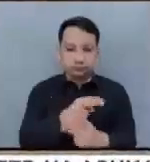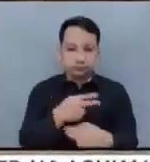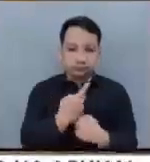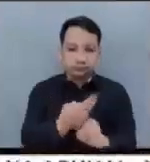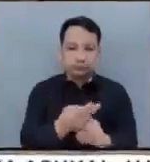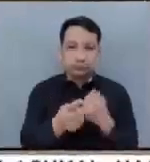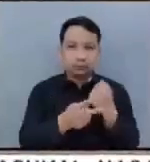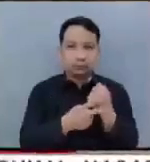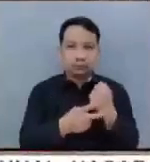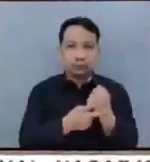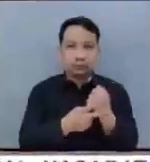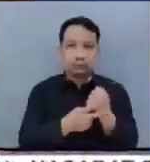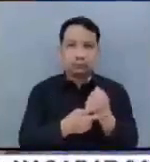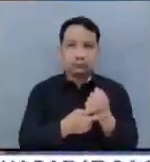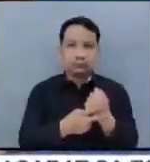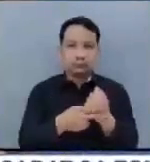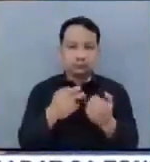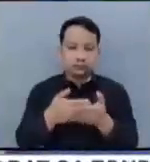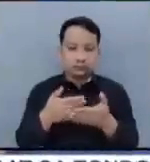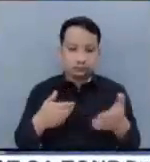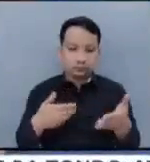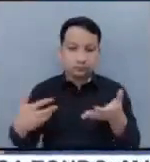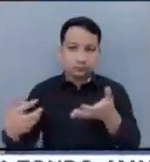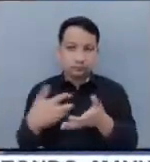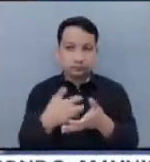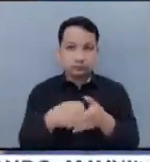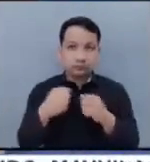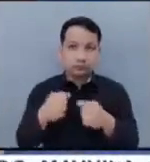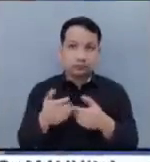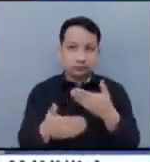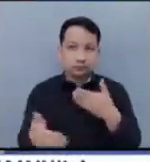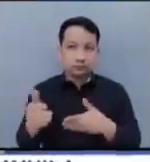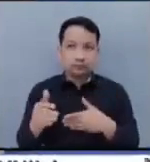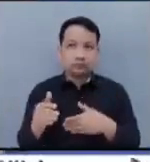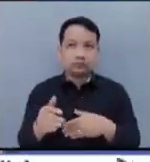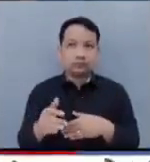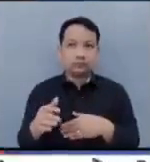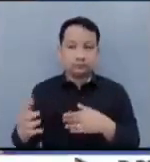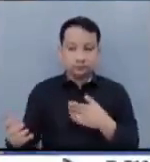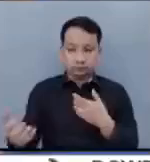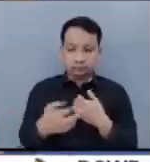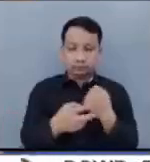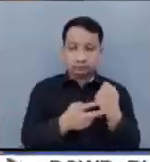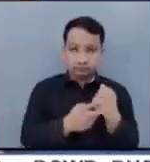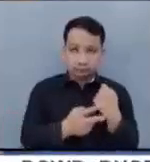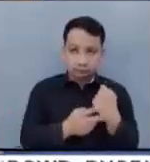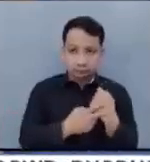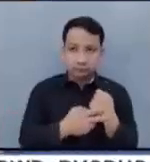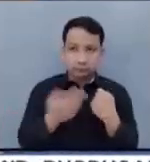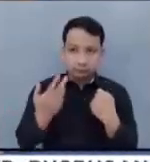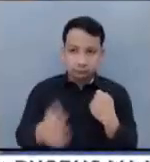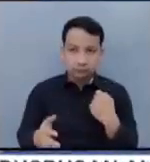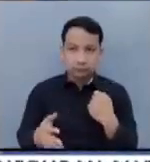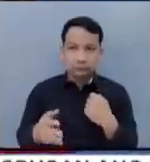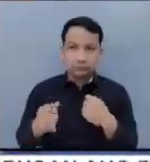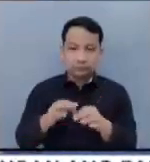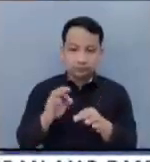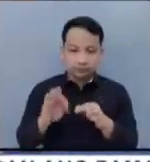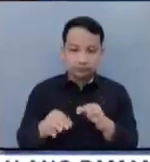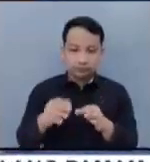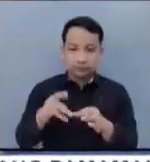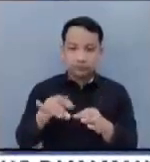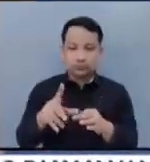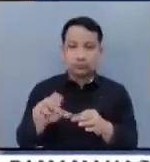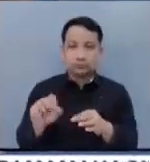mga post-harvest facility. Pinapatago nila yung mga palay nila sa amin, at